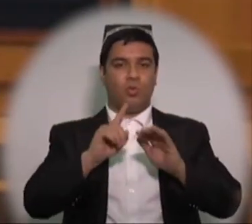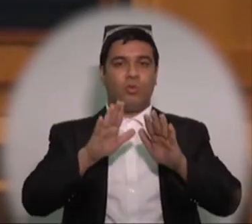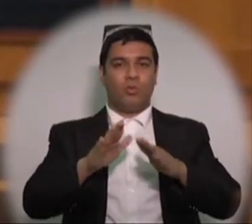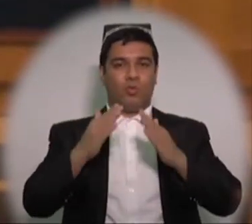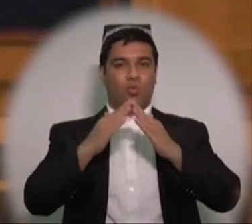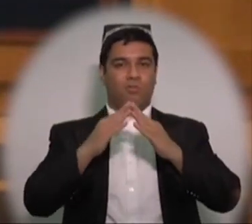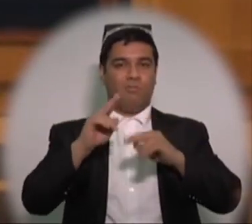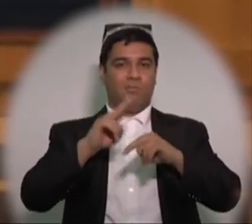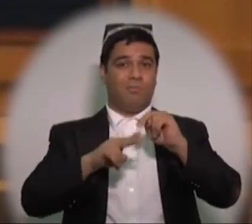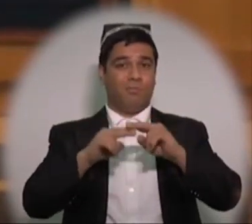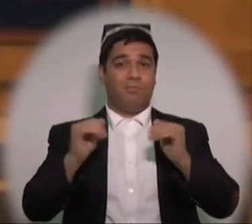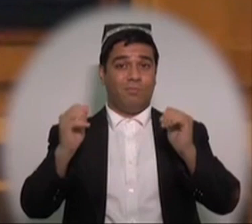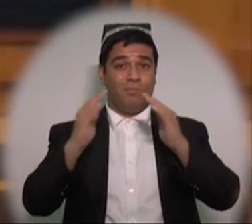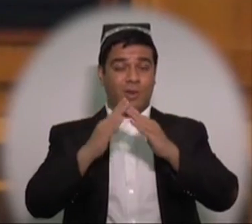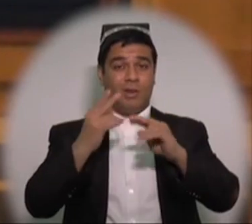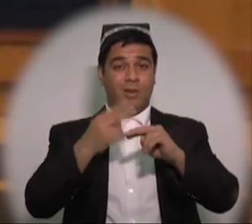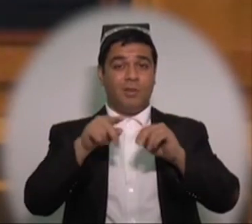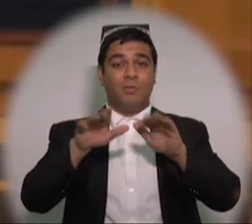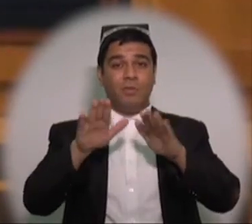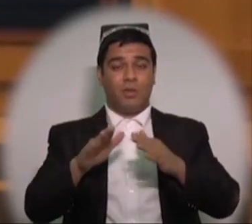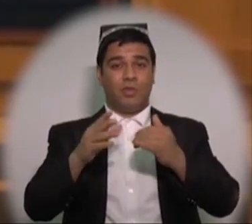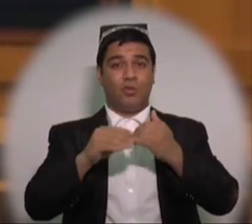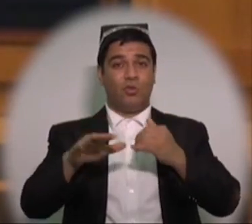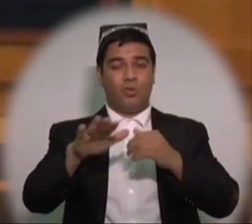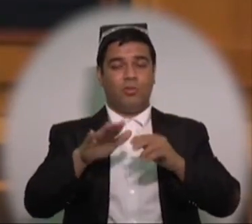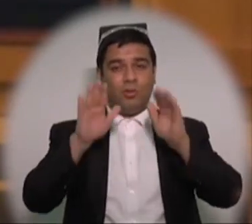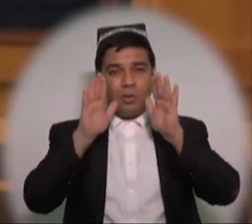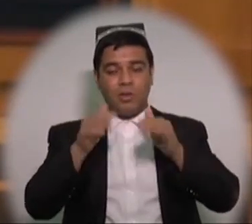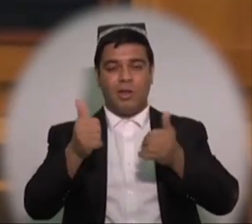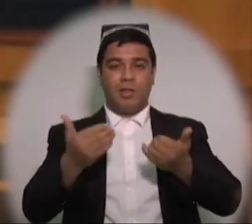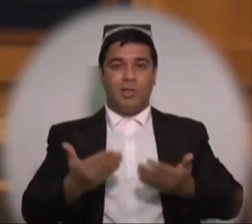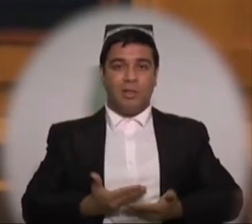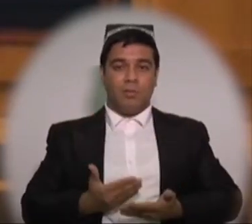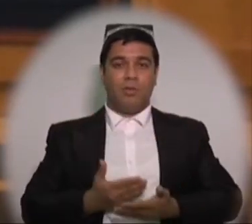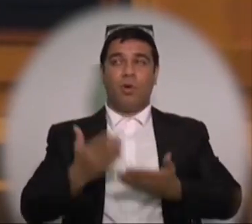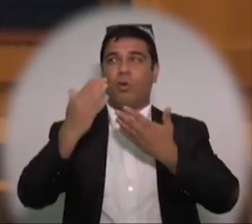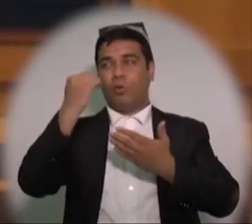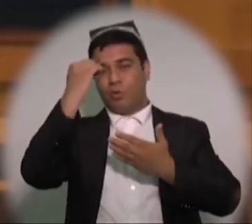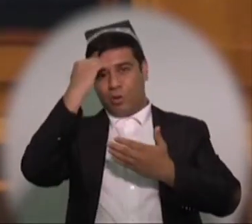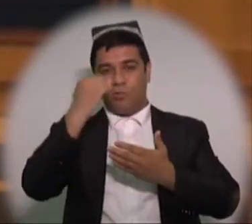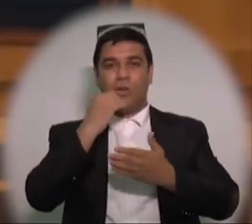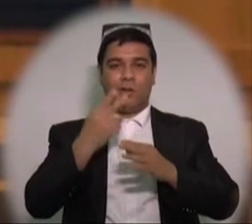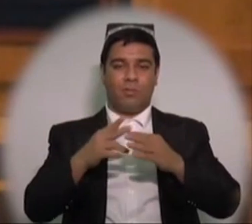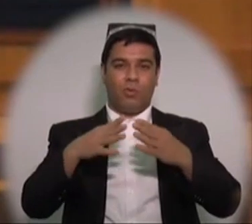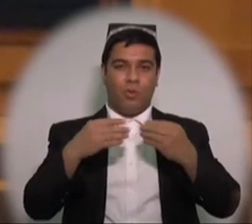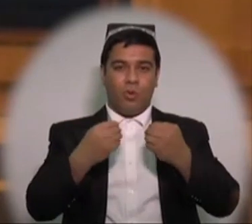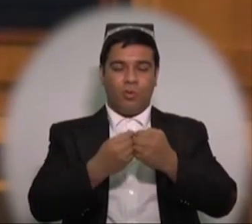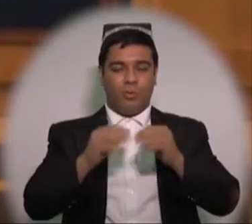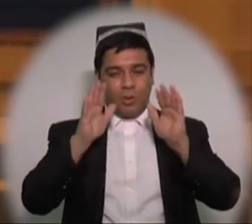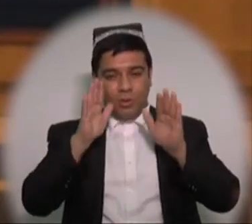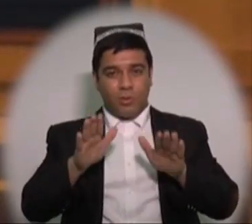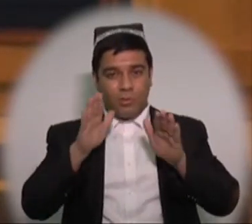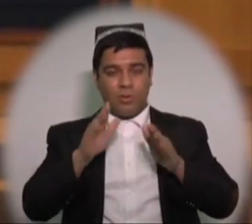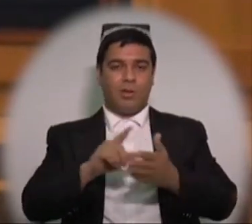qilib olaylik. Ana shu qulay maskanda yaxshi yashab, Allohning ne'matiga shukr qilib,